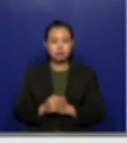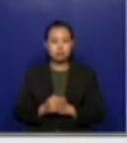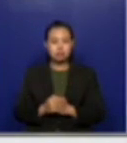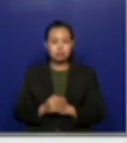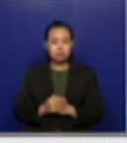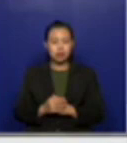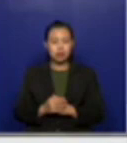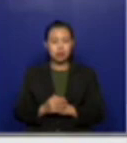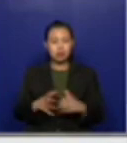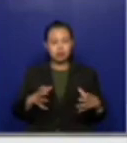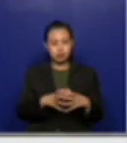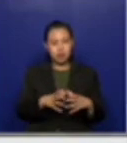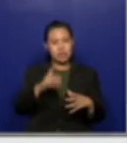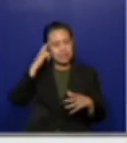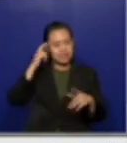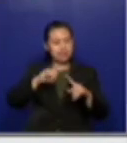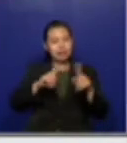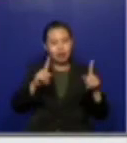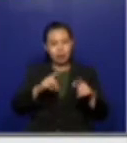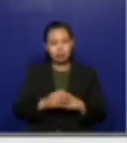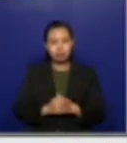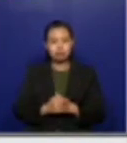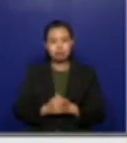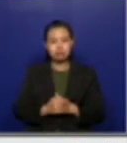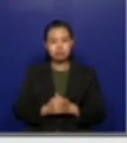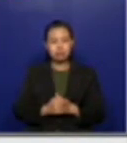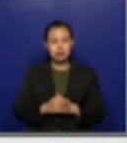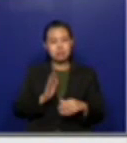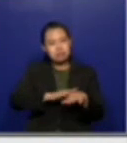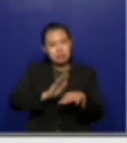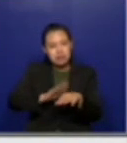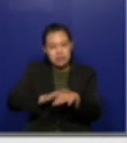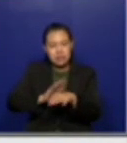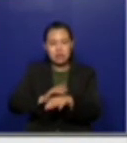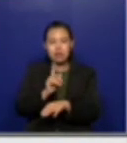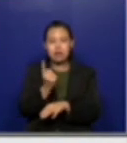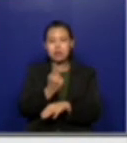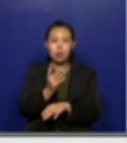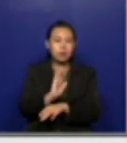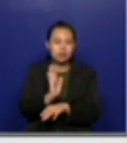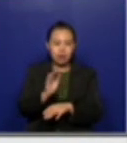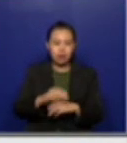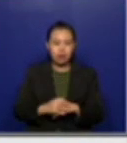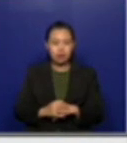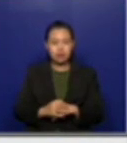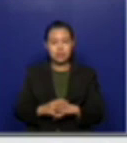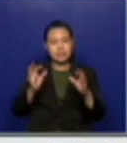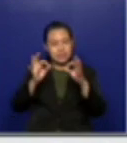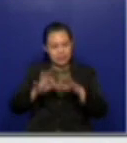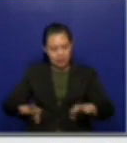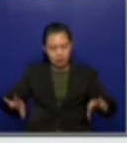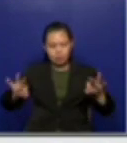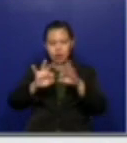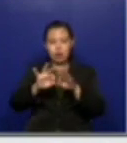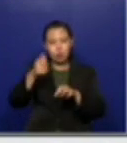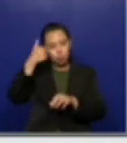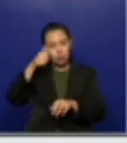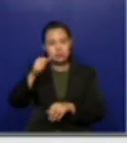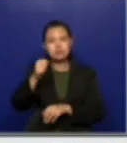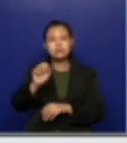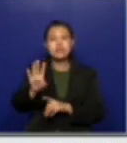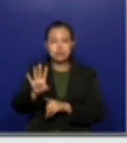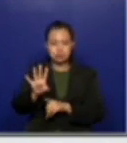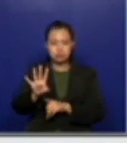ไม่ใช่ตำหนิติเตียนอย่างเดียวผมจะบอกท่านครับว่าท่านมีเรื่องสาระสำคัญคือ14วันเป็นตัวตั้ง